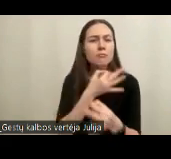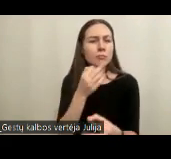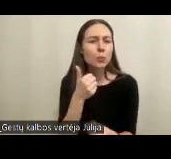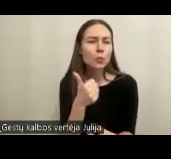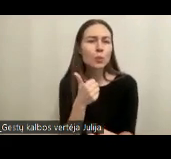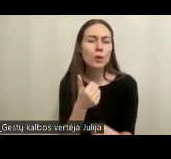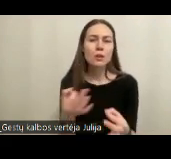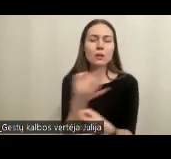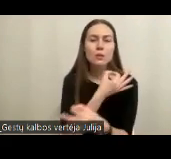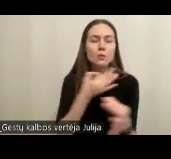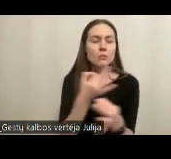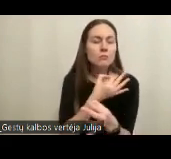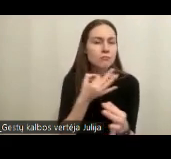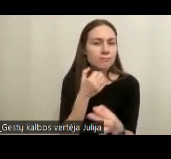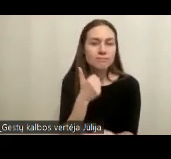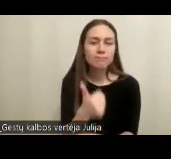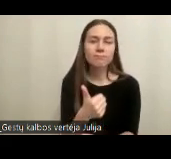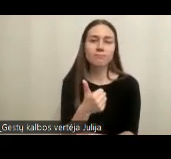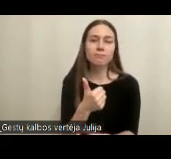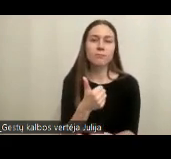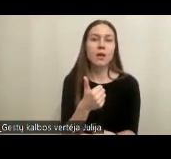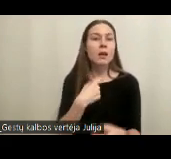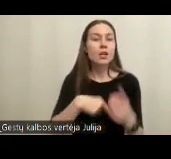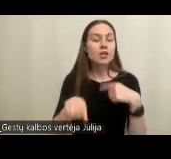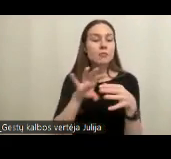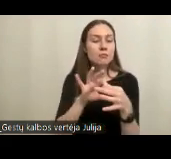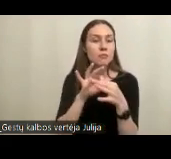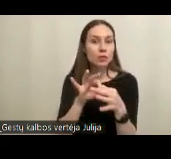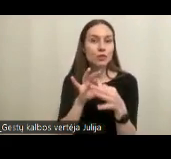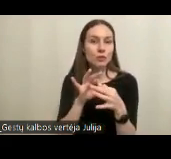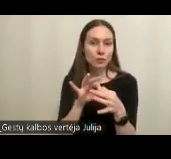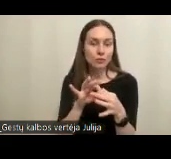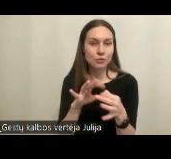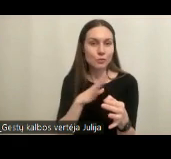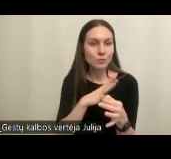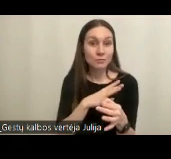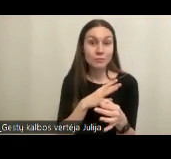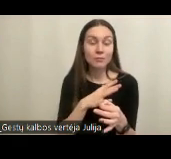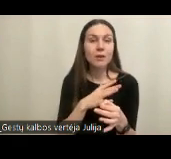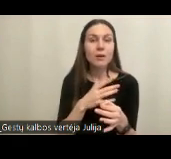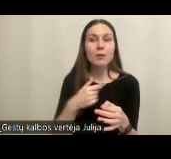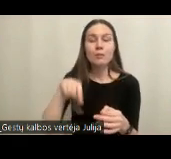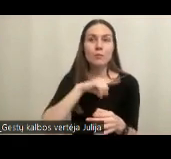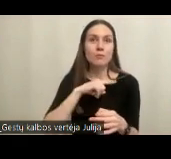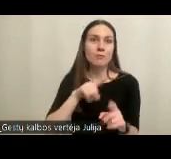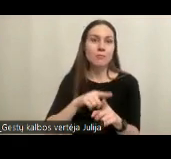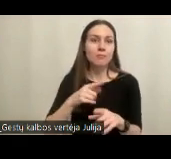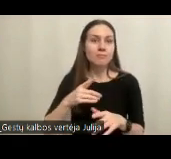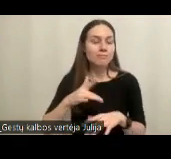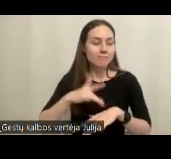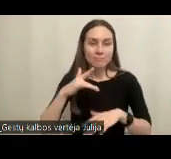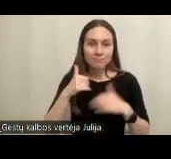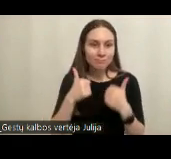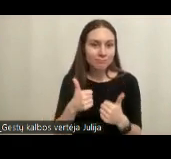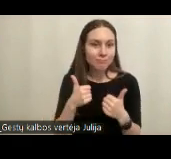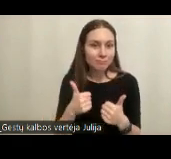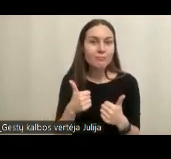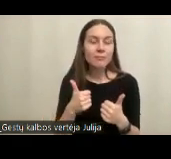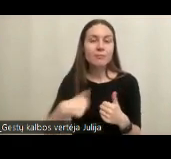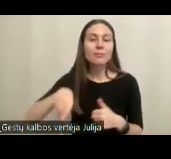puikiai diskutavote, patikėte labai puikų grįstumą ryšį, visi dalyvavot. Mums susidarė labai geras jausmas ir mes